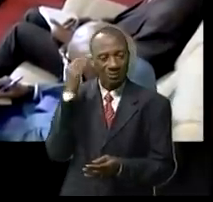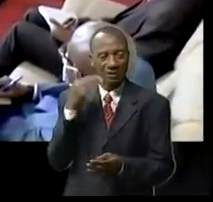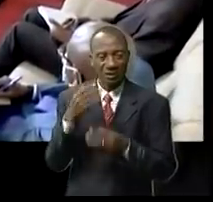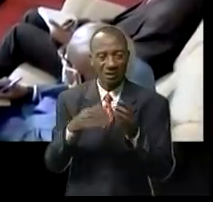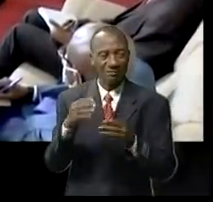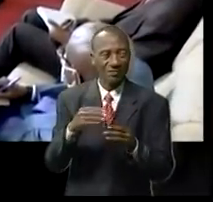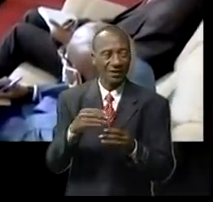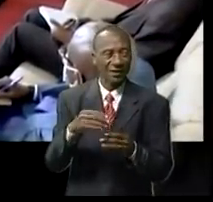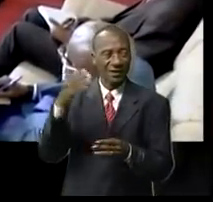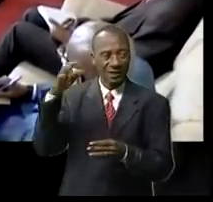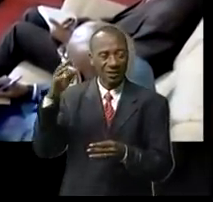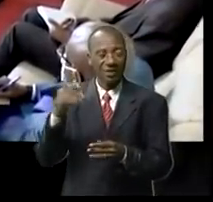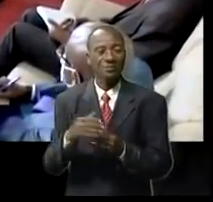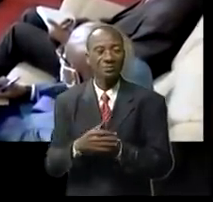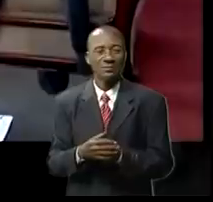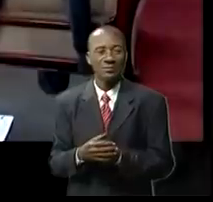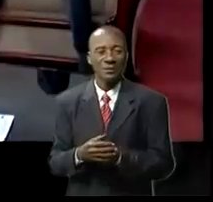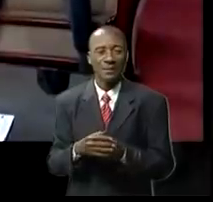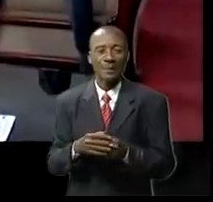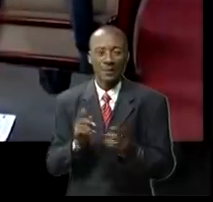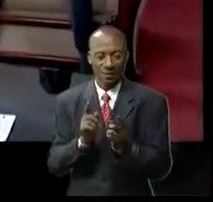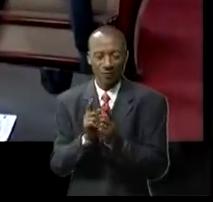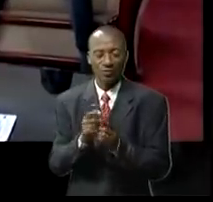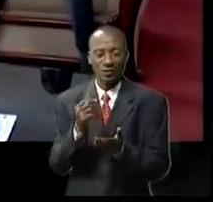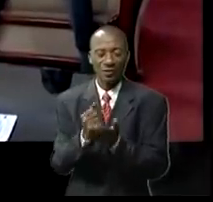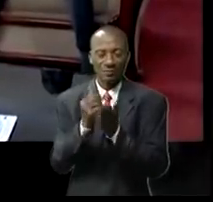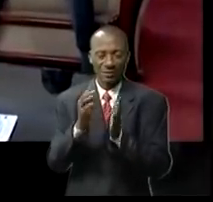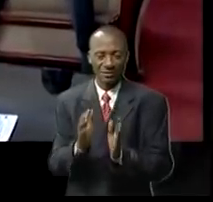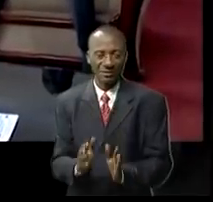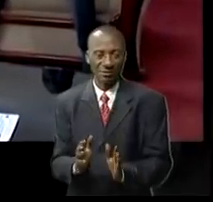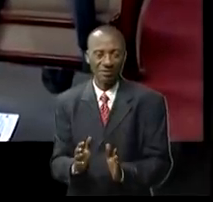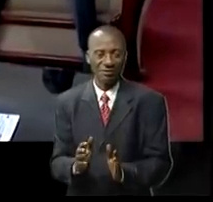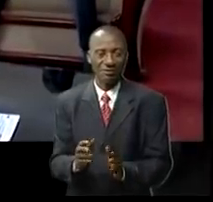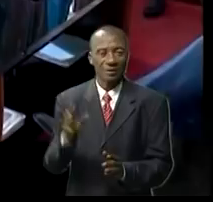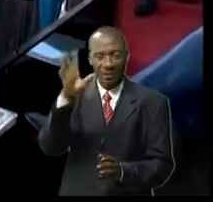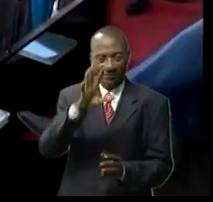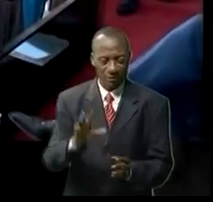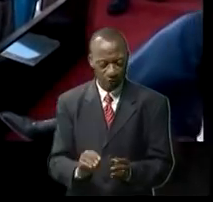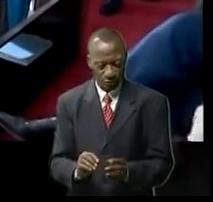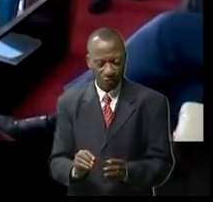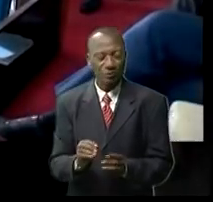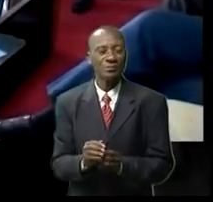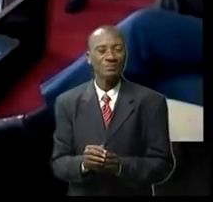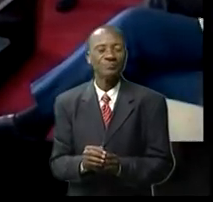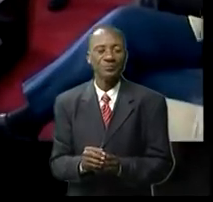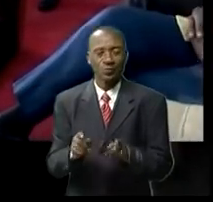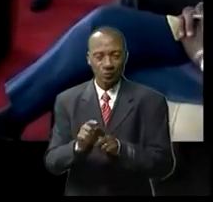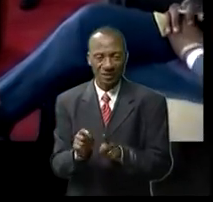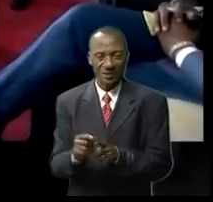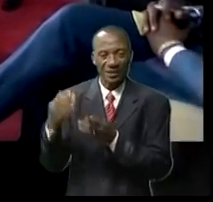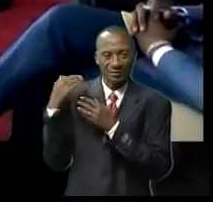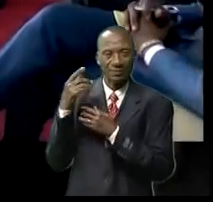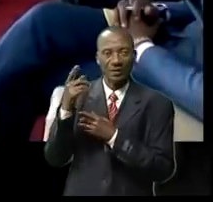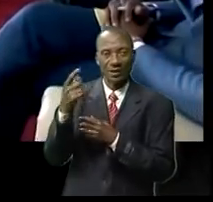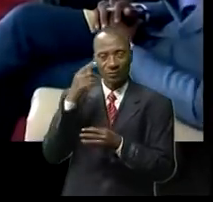reçu le chèque des mains de l'ambassadeur Lamine Yayaoui, chargé du sous-comité des affaires humanitaires de l'Union africaine, spécialement